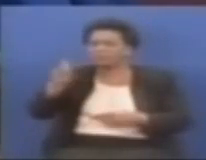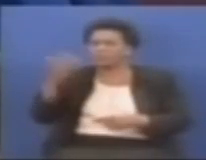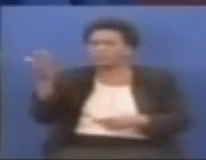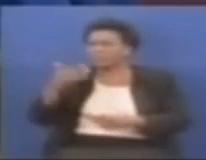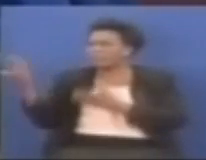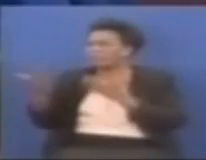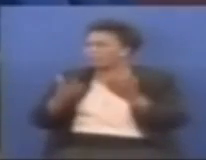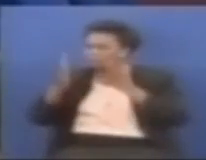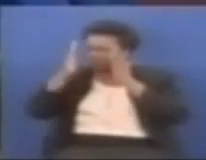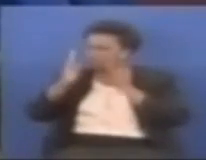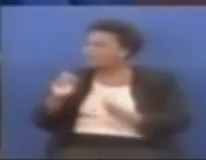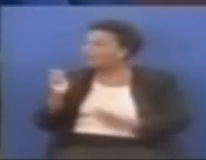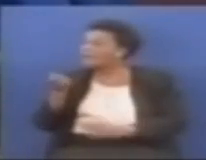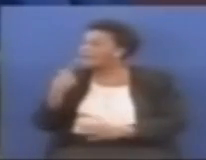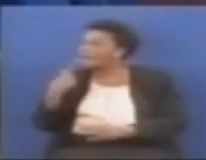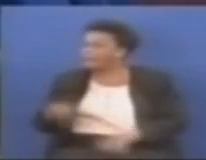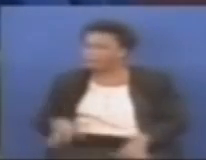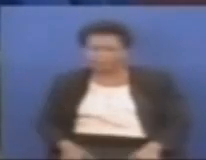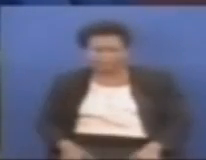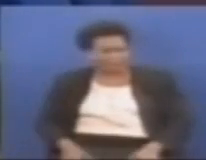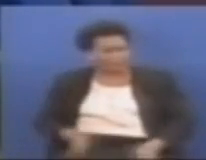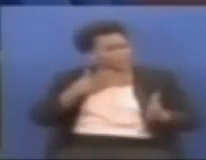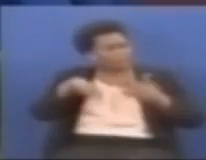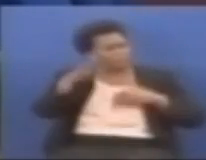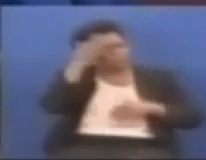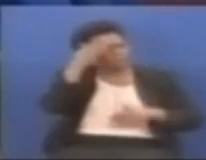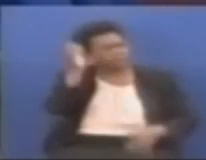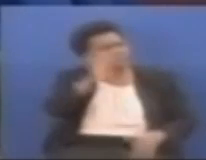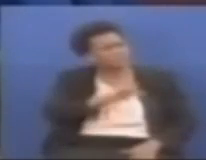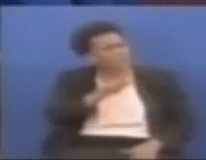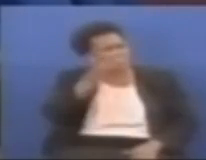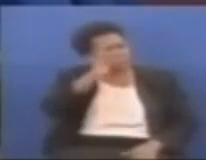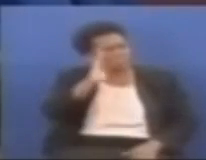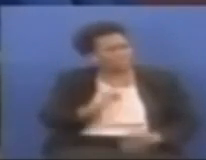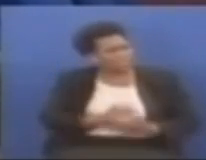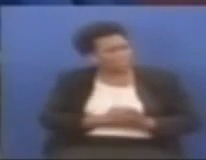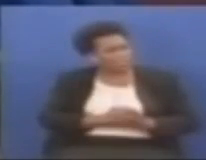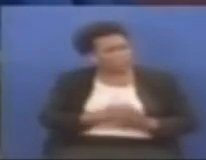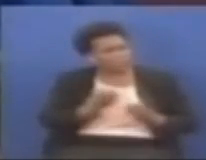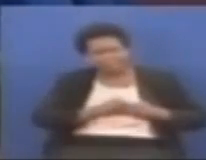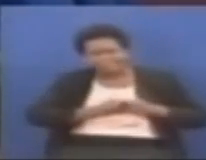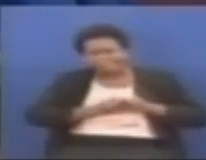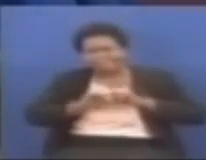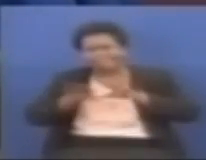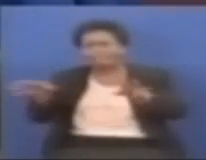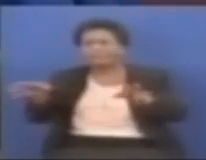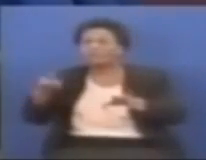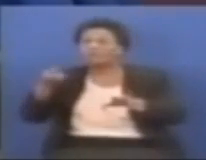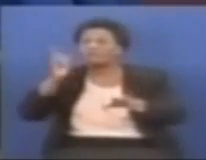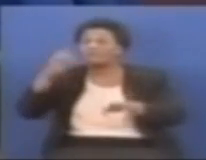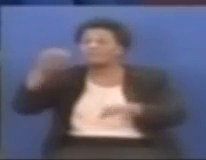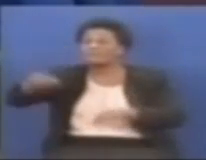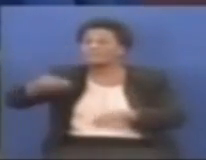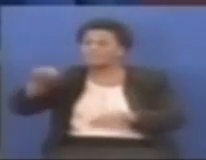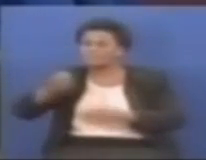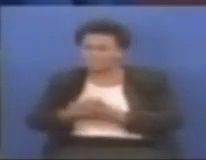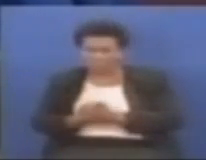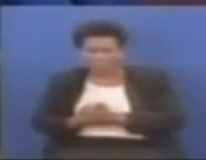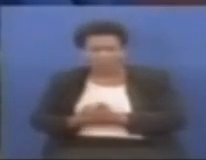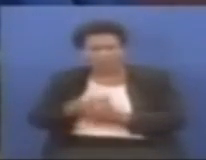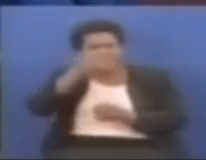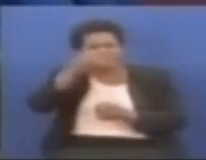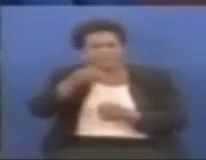Nakushukuru Mheshimiwa Spika. Mheshimiwa Spika, naomba kujibu swali la nyongeza la mheshimiwa